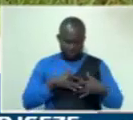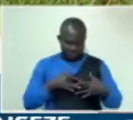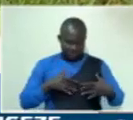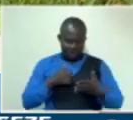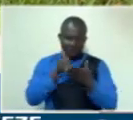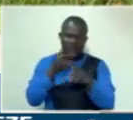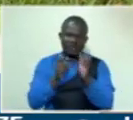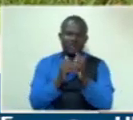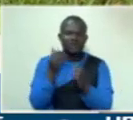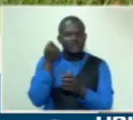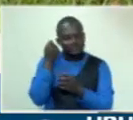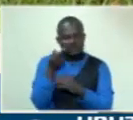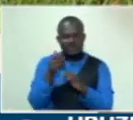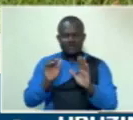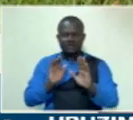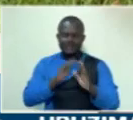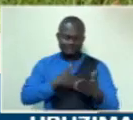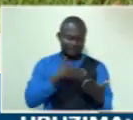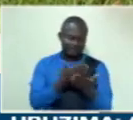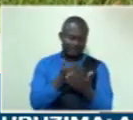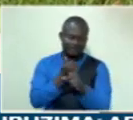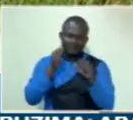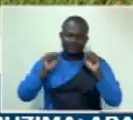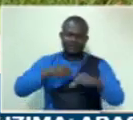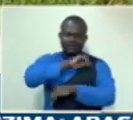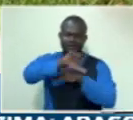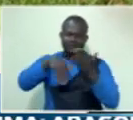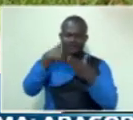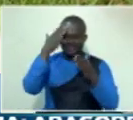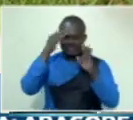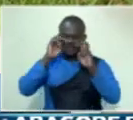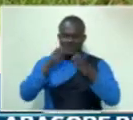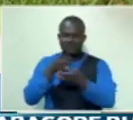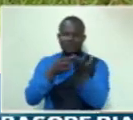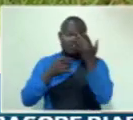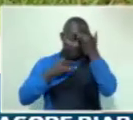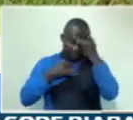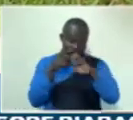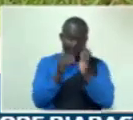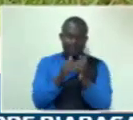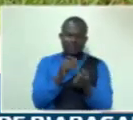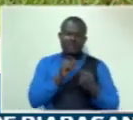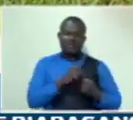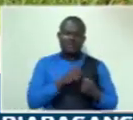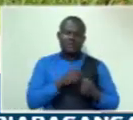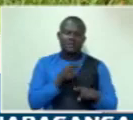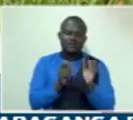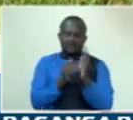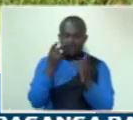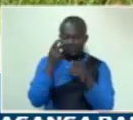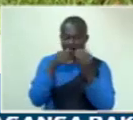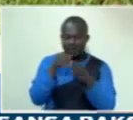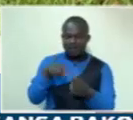mba numva nakwitanga nkakora ibishoboka byose kuko byo baba barembye kandi baba babaye kandi mbona ko